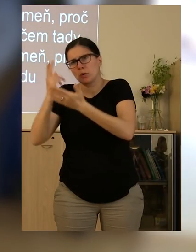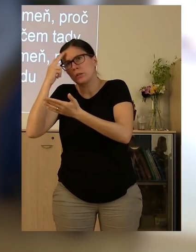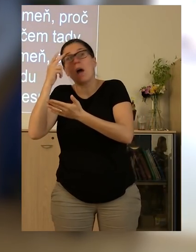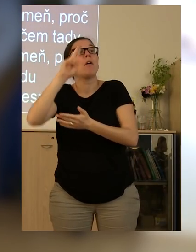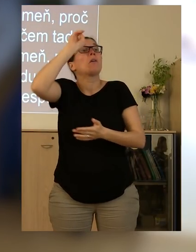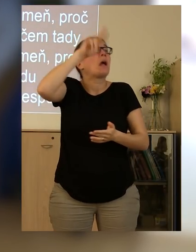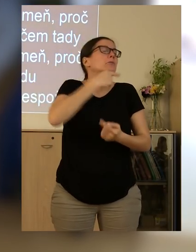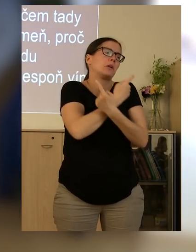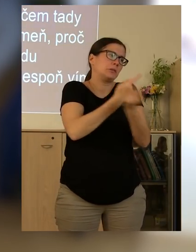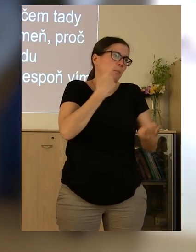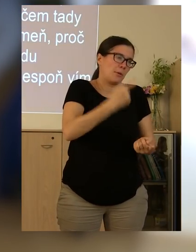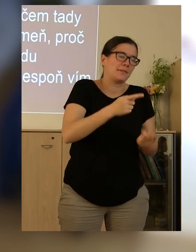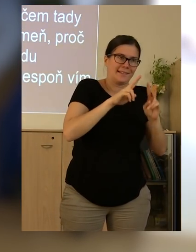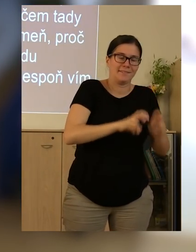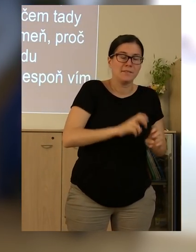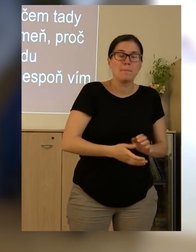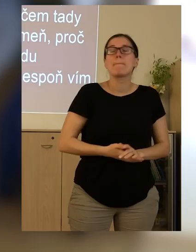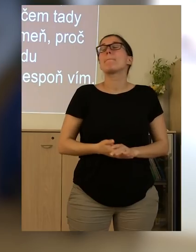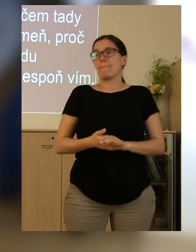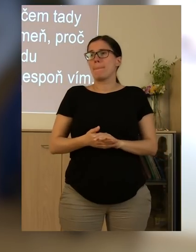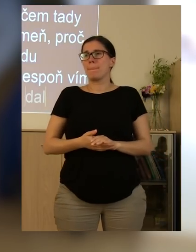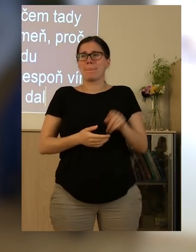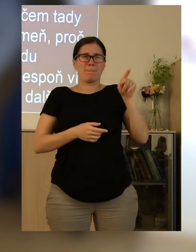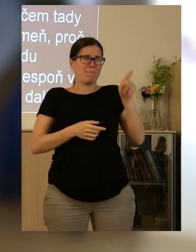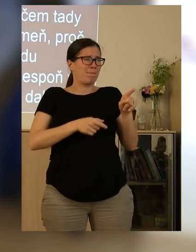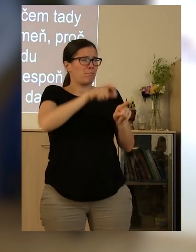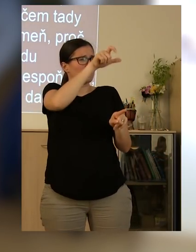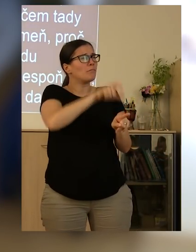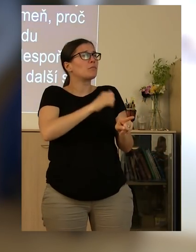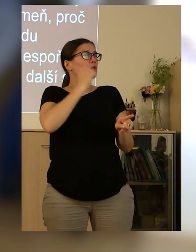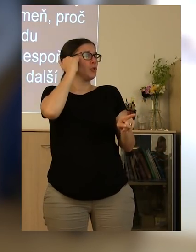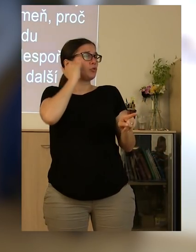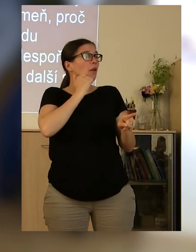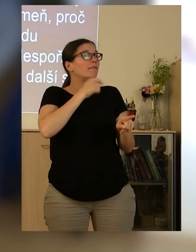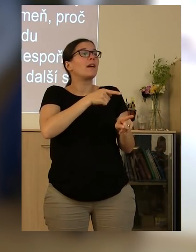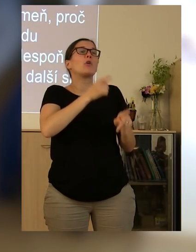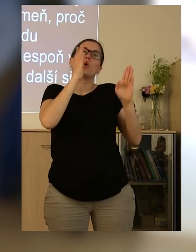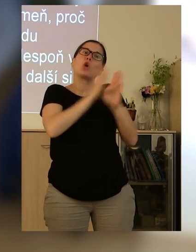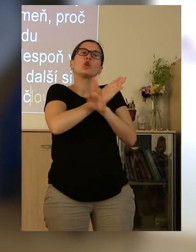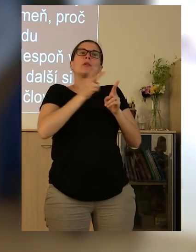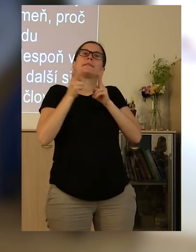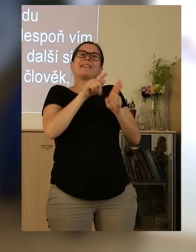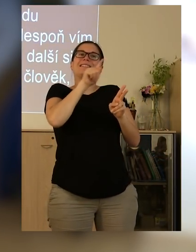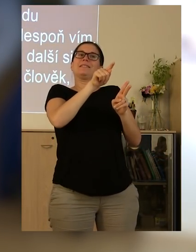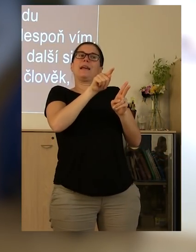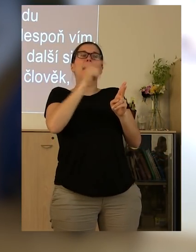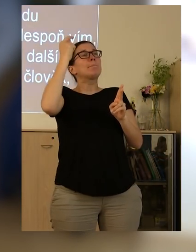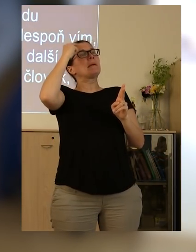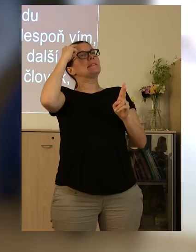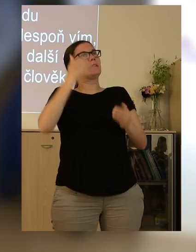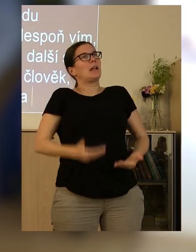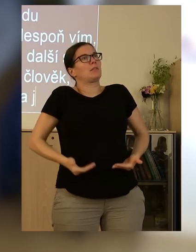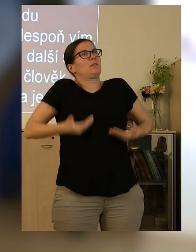nezná, tak si to může zjistit. V každém případě je to člověk, který šel touto cestou. A jestliže